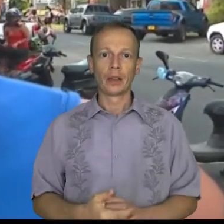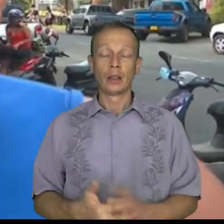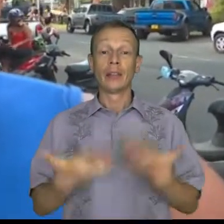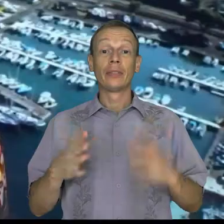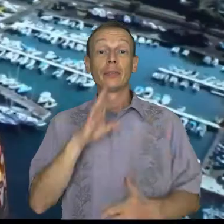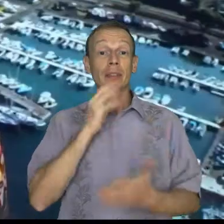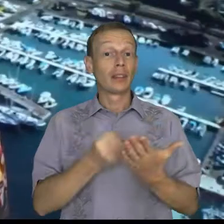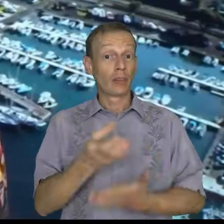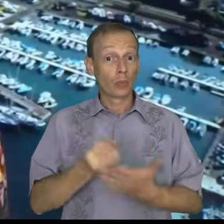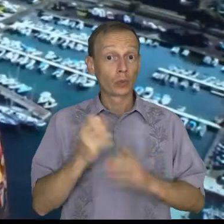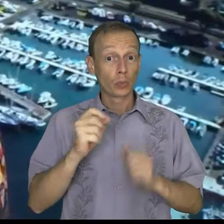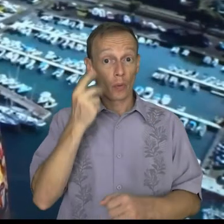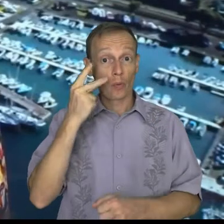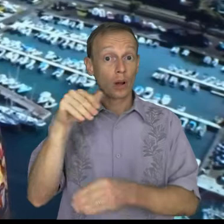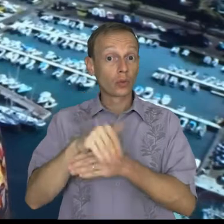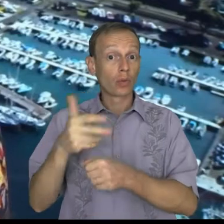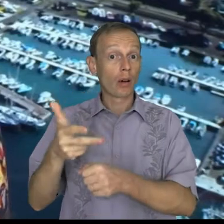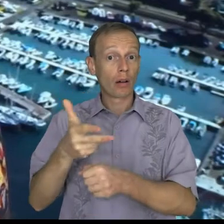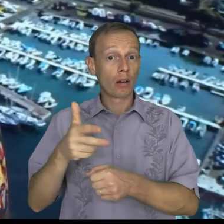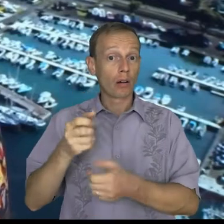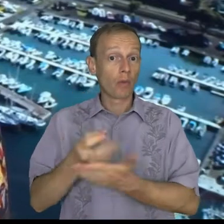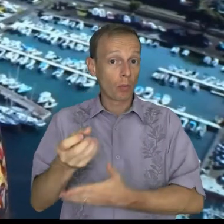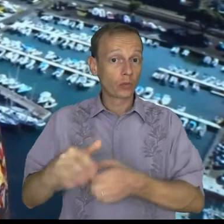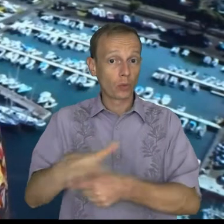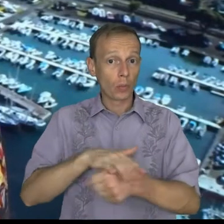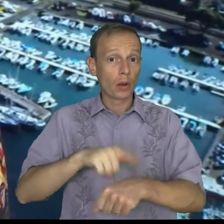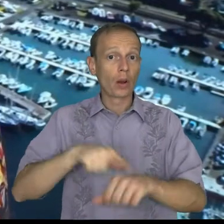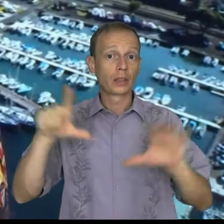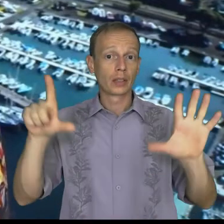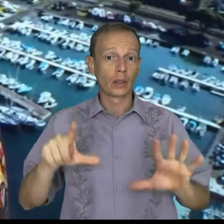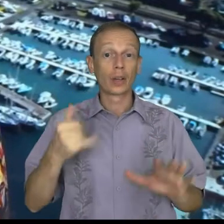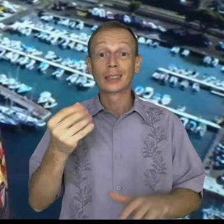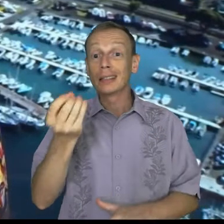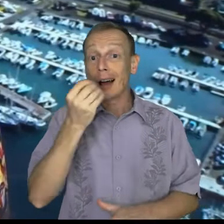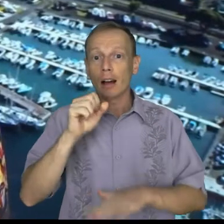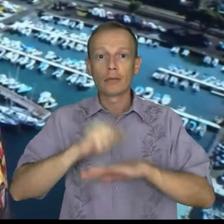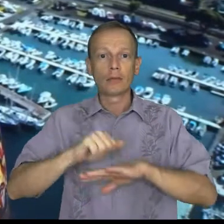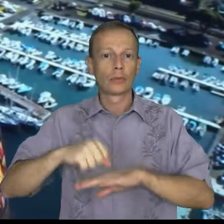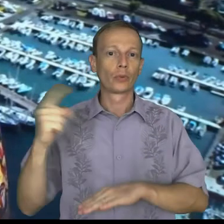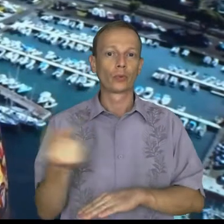pense. Voilà, c'est la fin de ce journal. Merci beaucoup de l'avoir suivi. Retrouvez ce soir votre